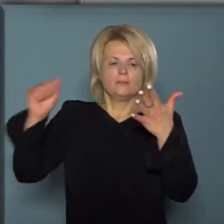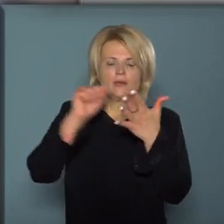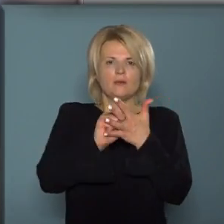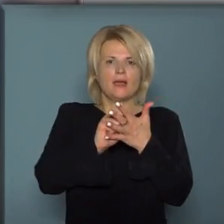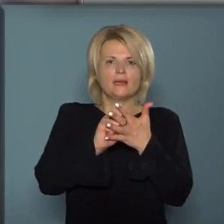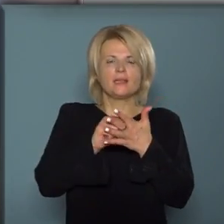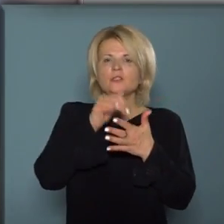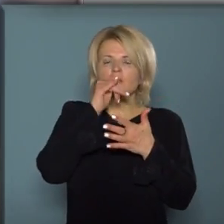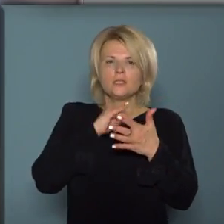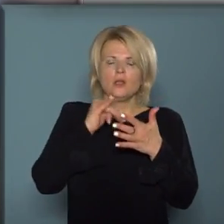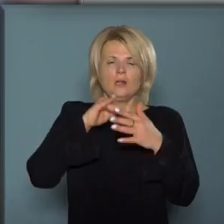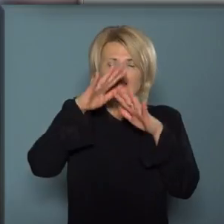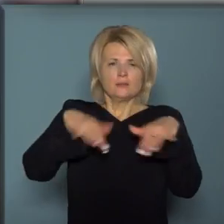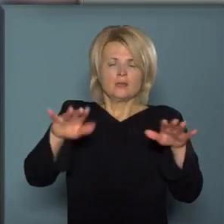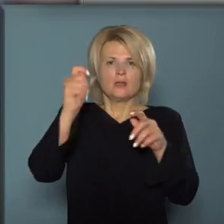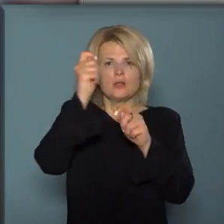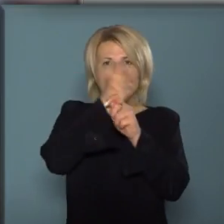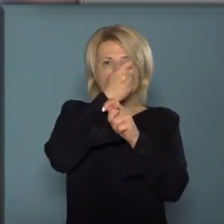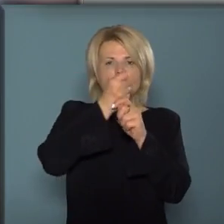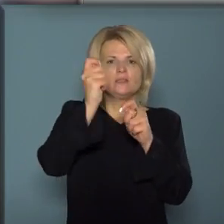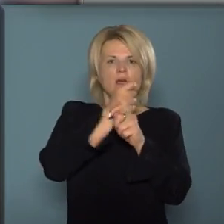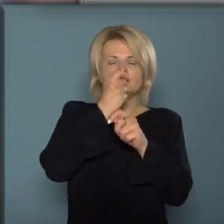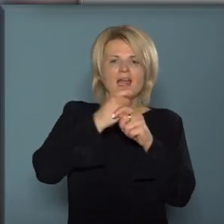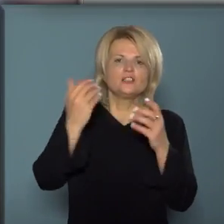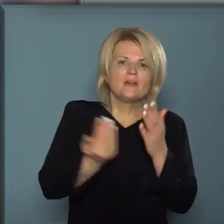felület, karbantartás, felújítás fog zajlani a Vécsei